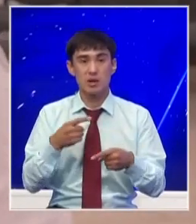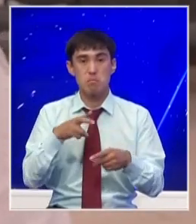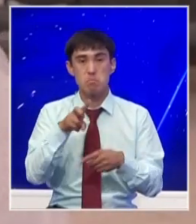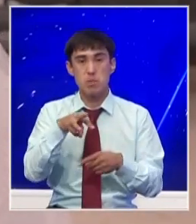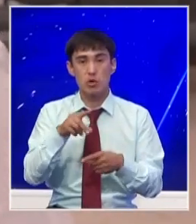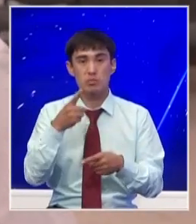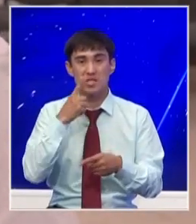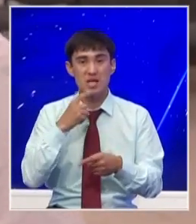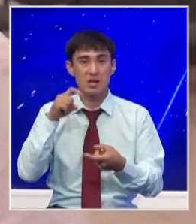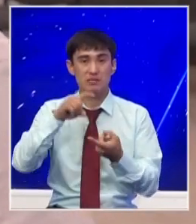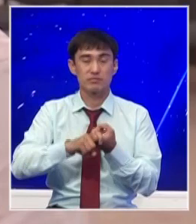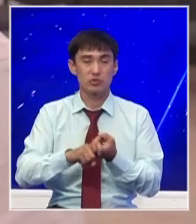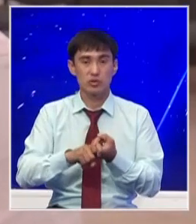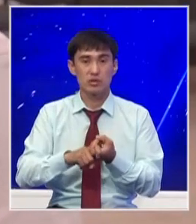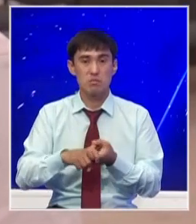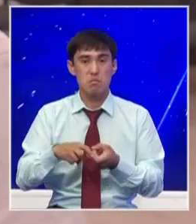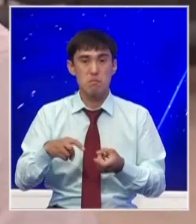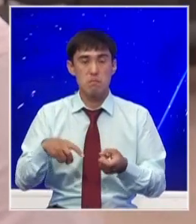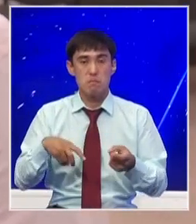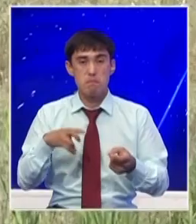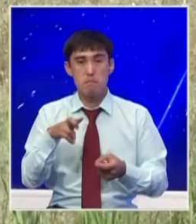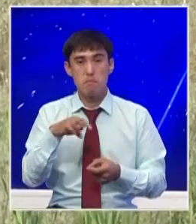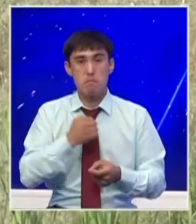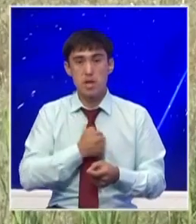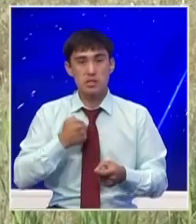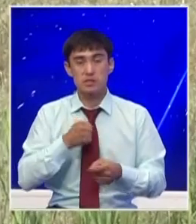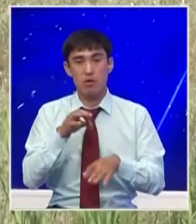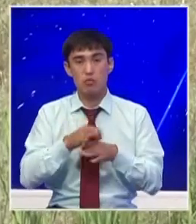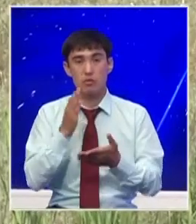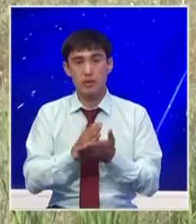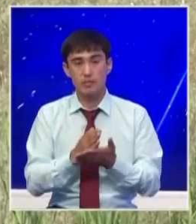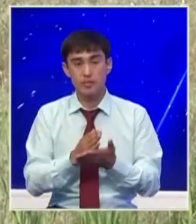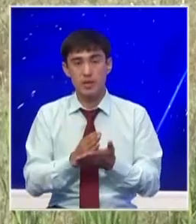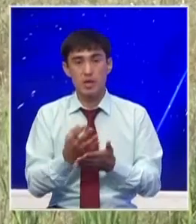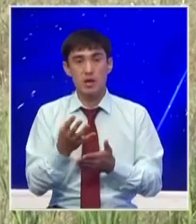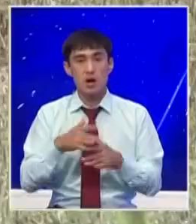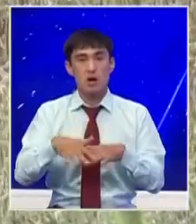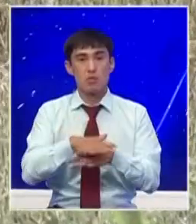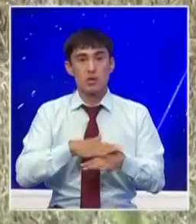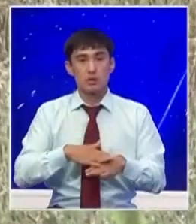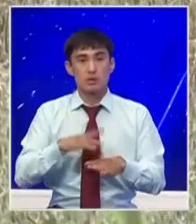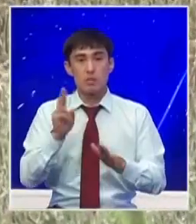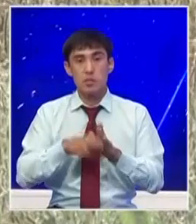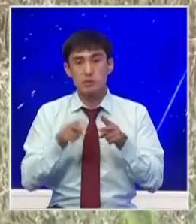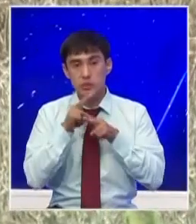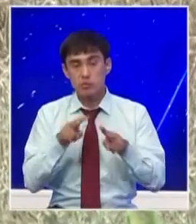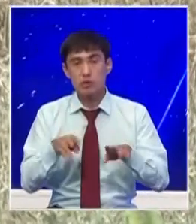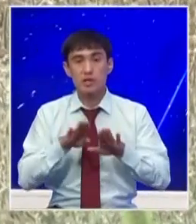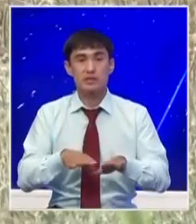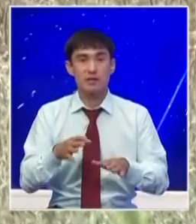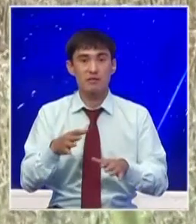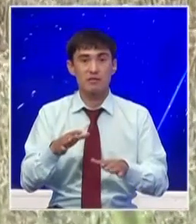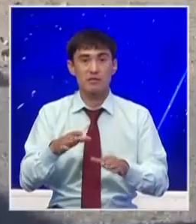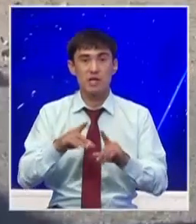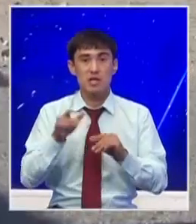микроб сілекей арқылы жаңа бешінсті құтырға ұрылар жұғады. Айта кетейік, биыл өңір аумағында қараусыз ит мысықтарға арналған уақытша